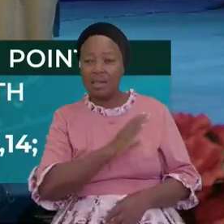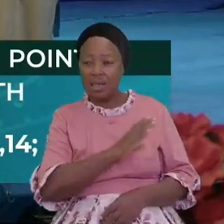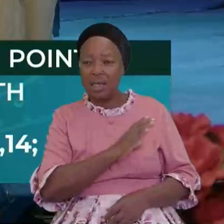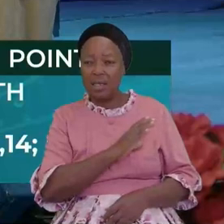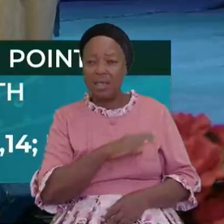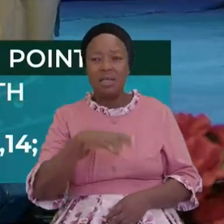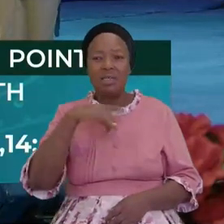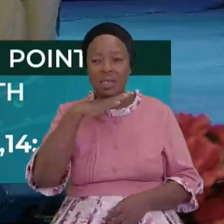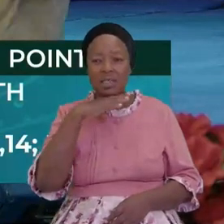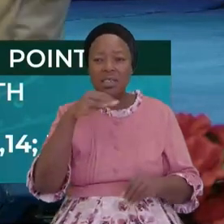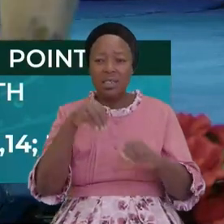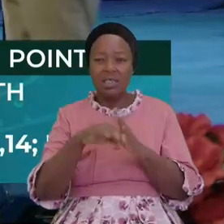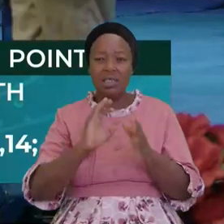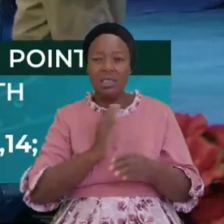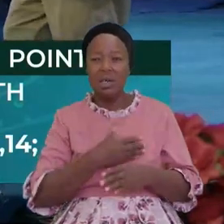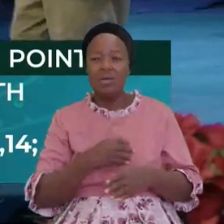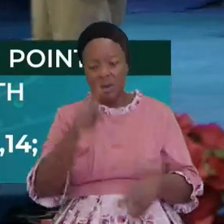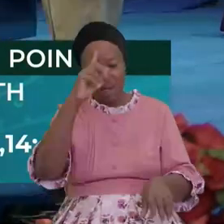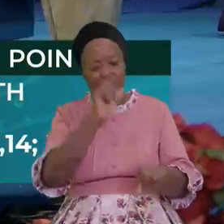Une abomination dans notre caractère.